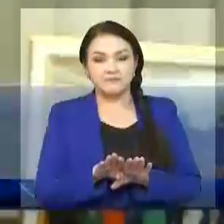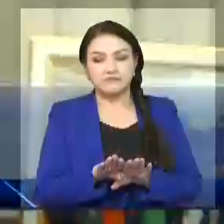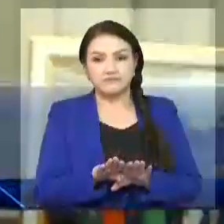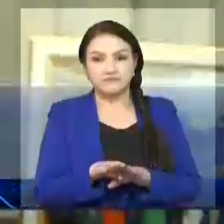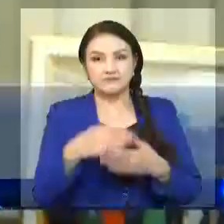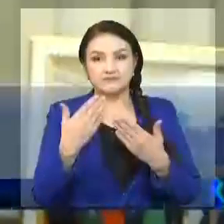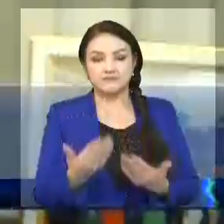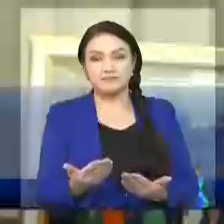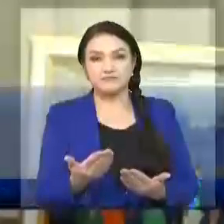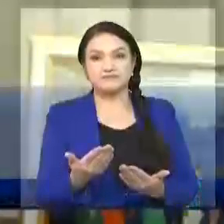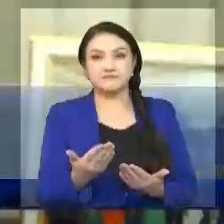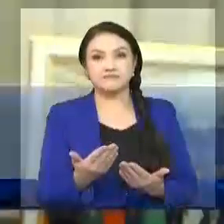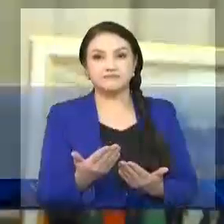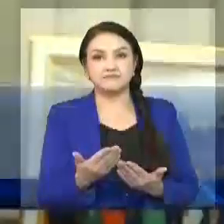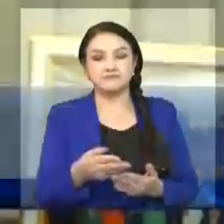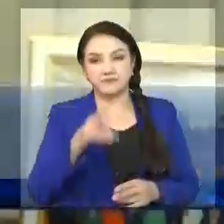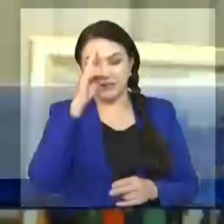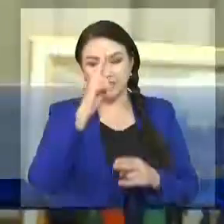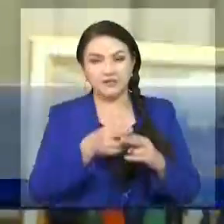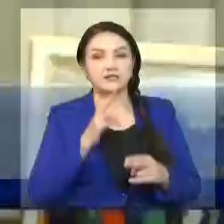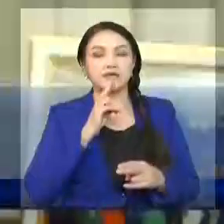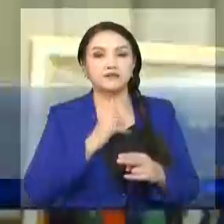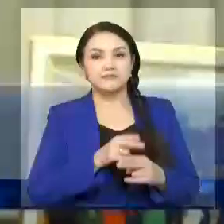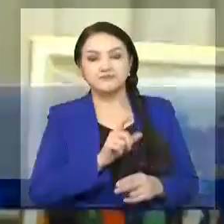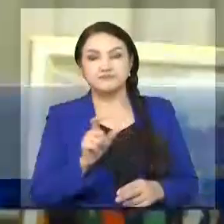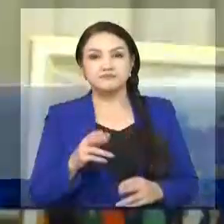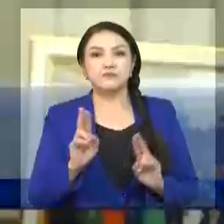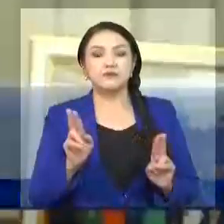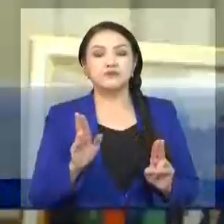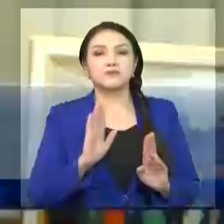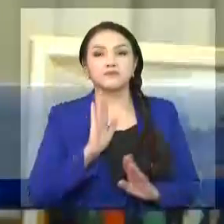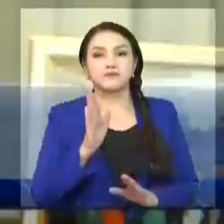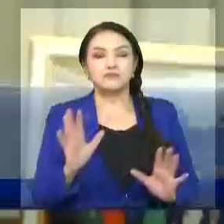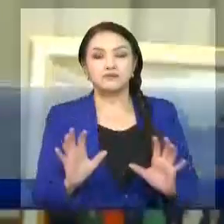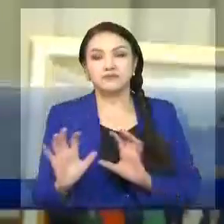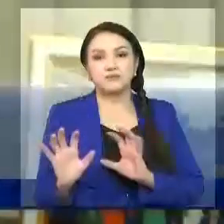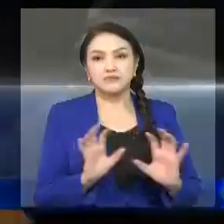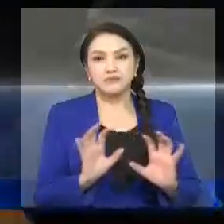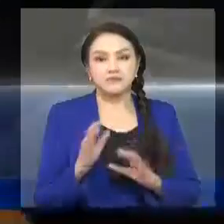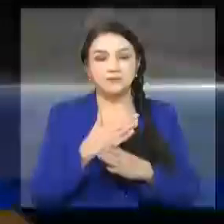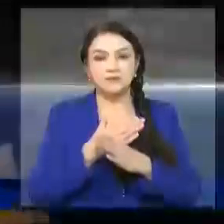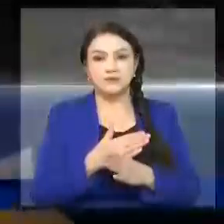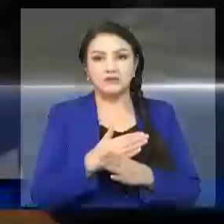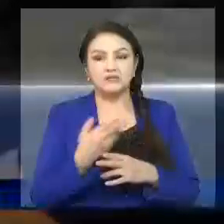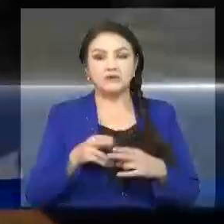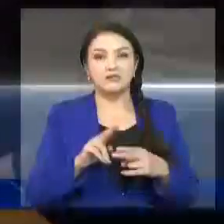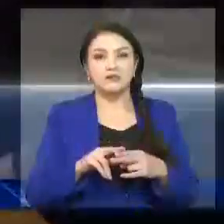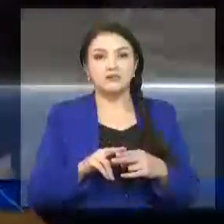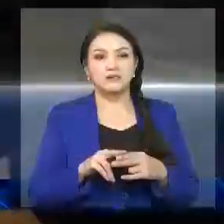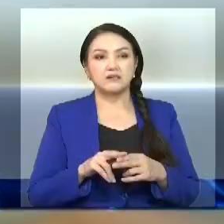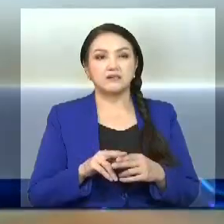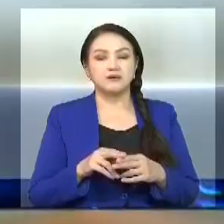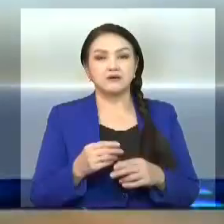твой брат, сестра, кто будет им помогать. Поэтому я